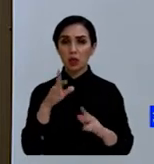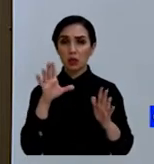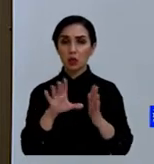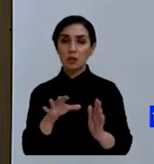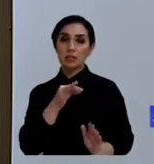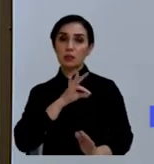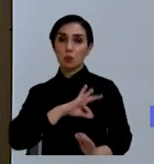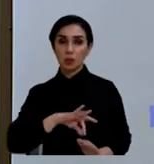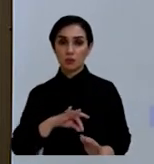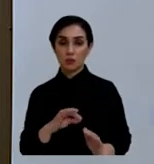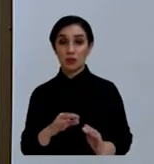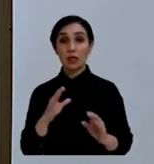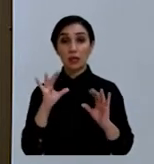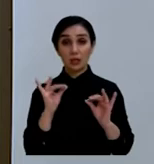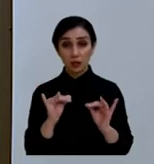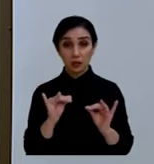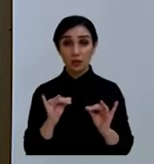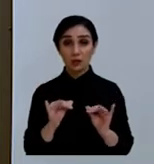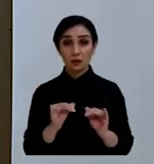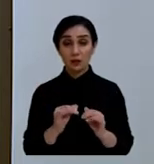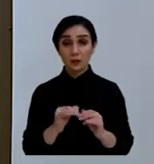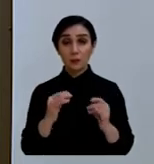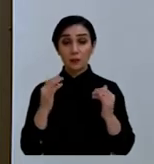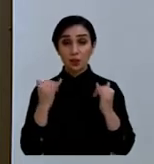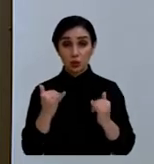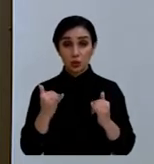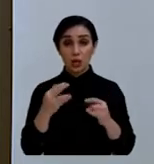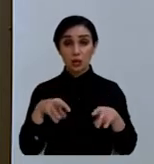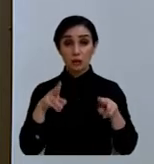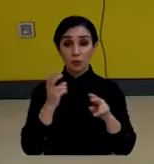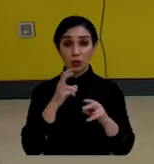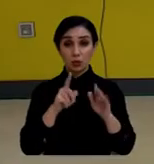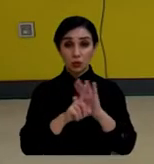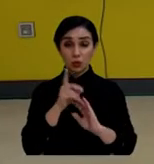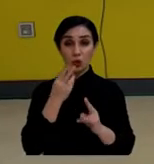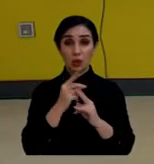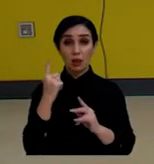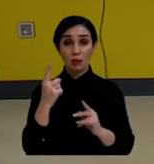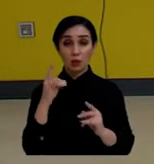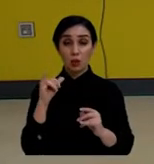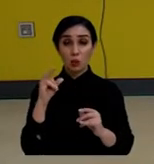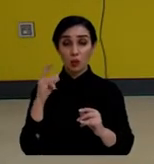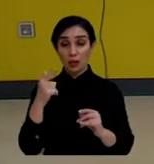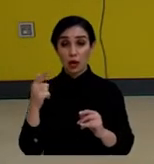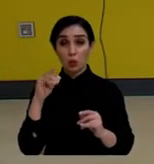энергию использовать? И сейчас пришли к тому, что 1 грамм